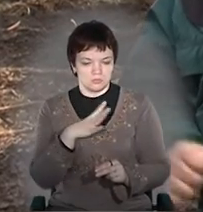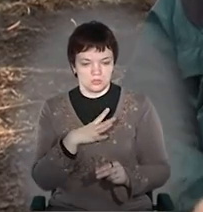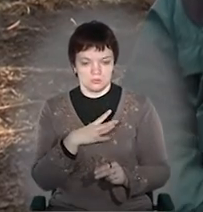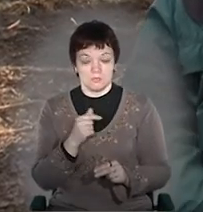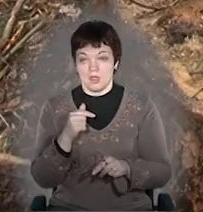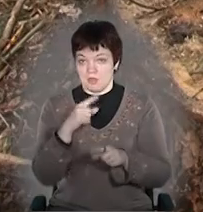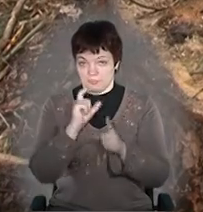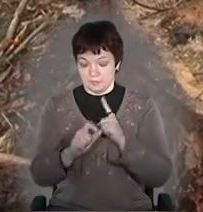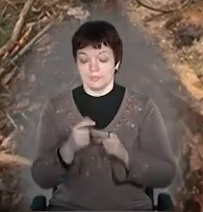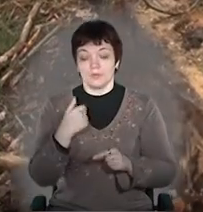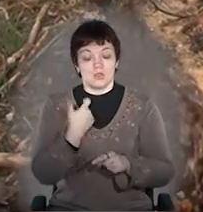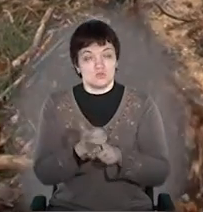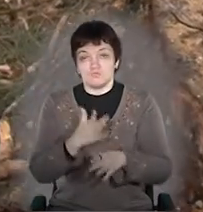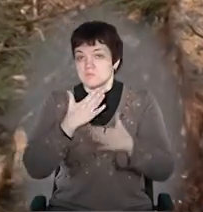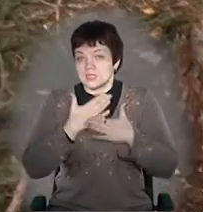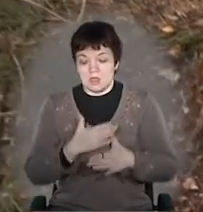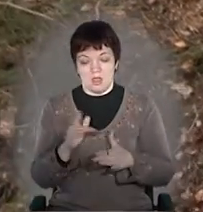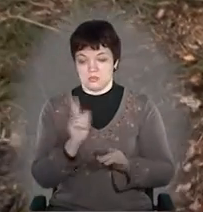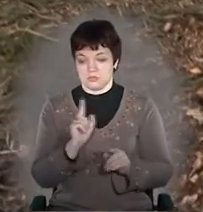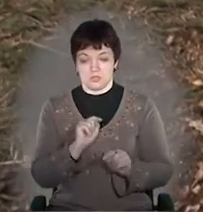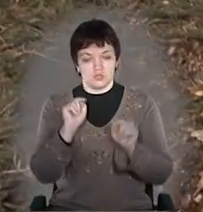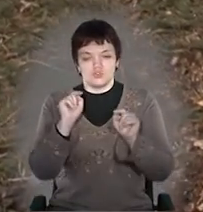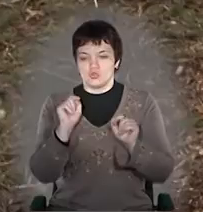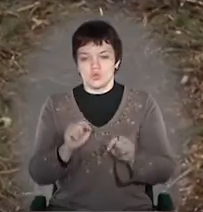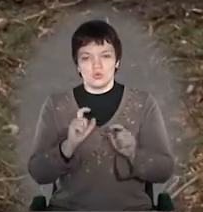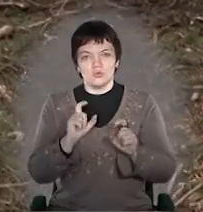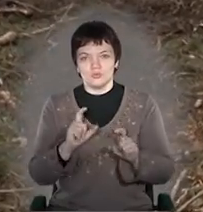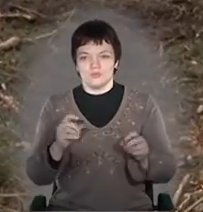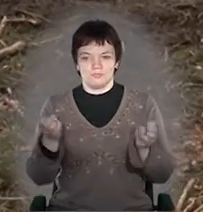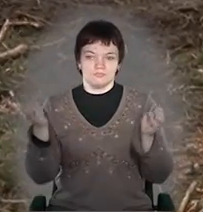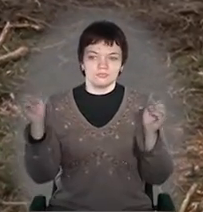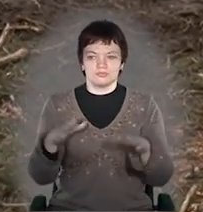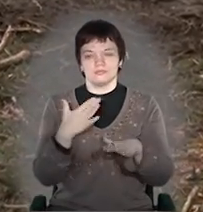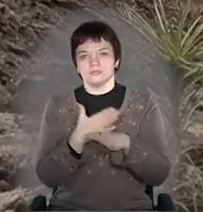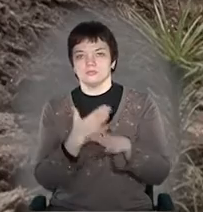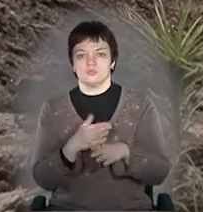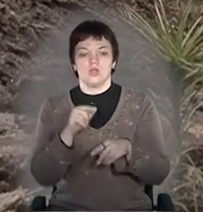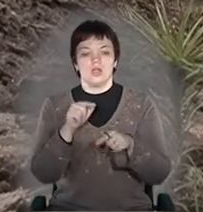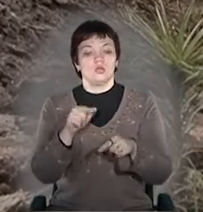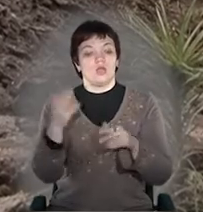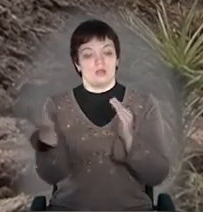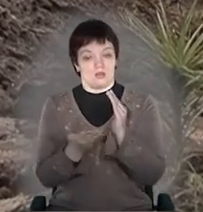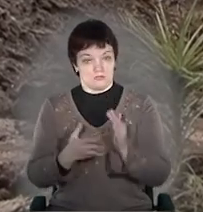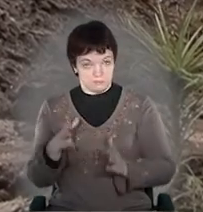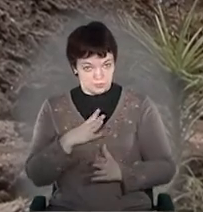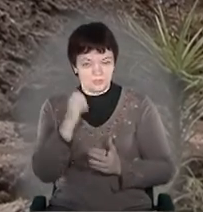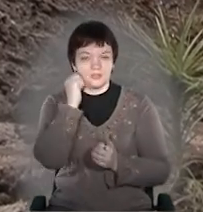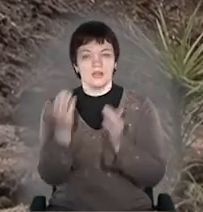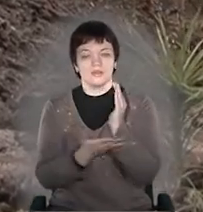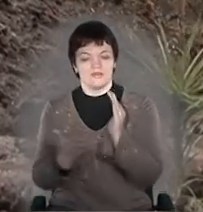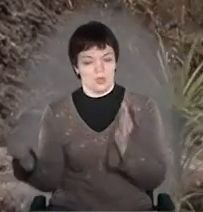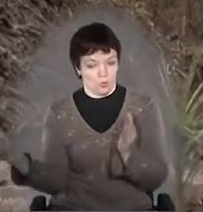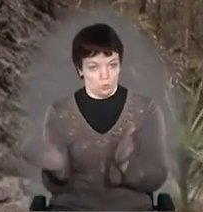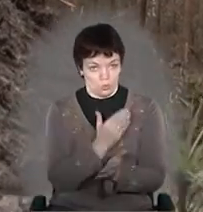что-то садить. Здесь была сплошная рубка, после этого подготовили прекрасно почву для посадки